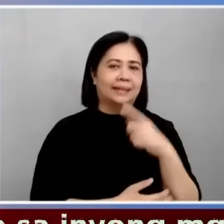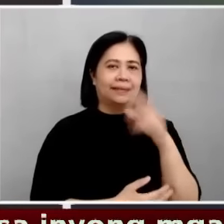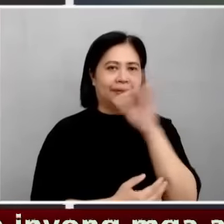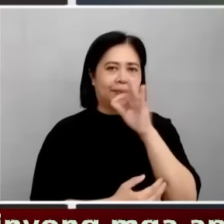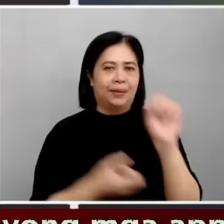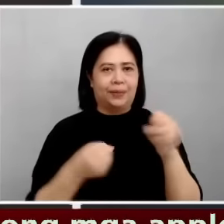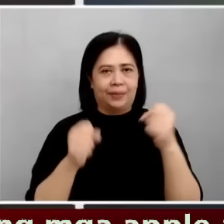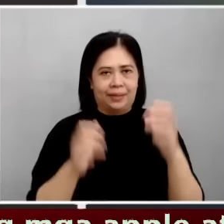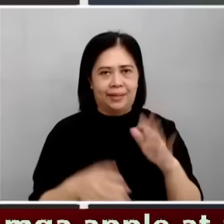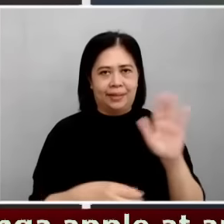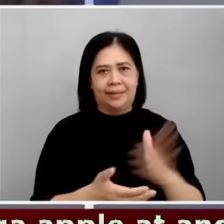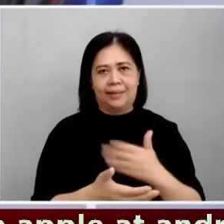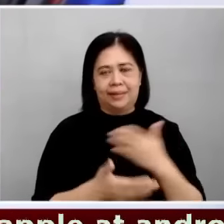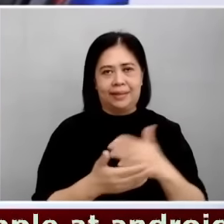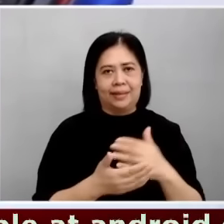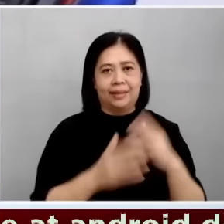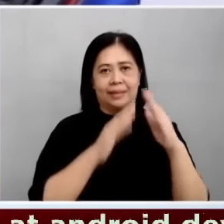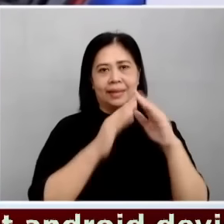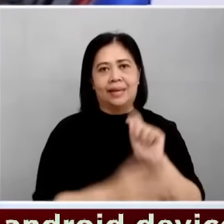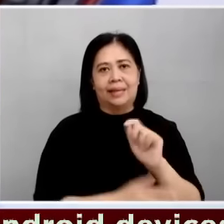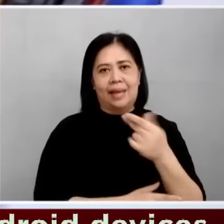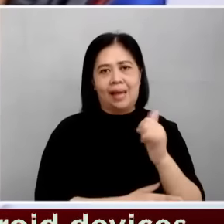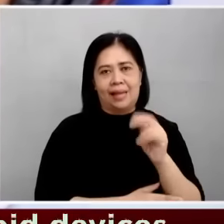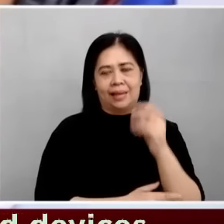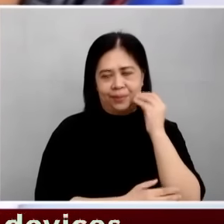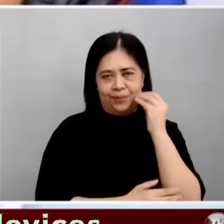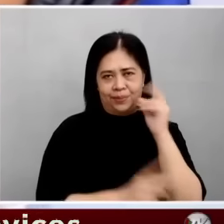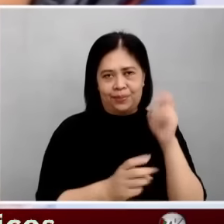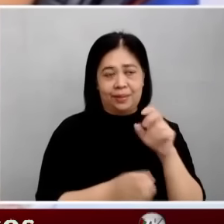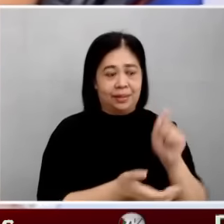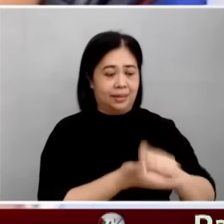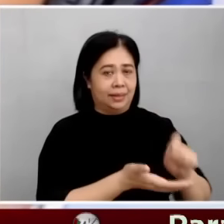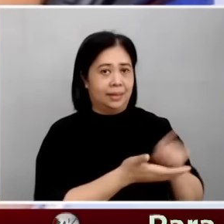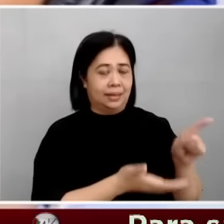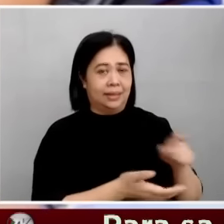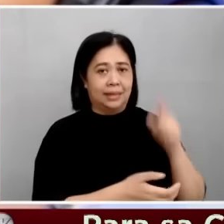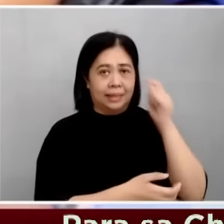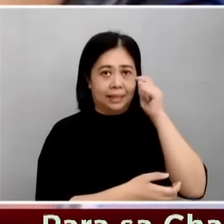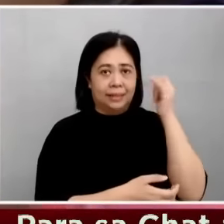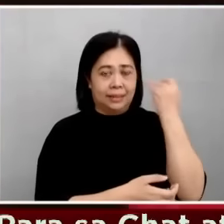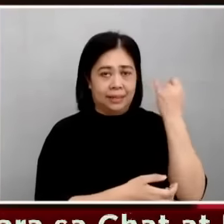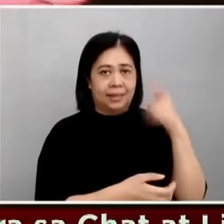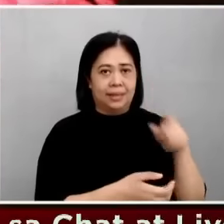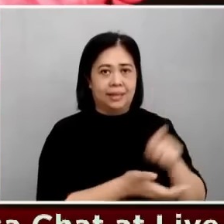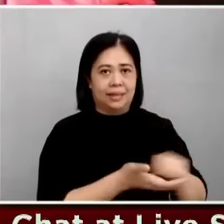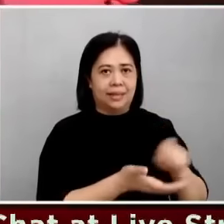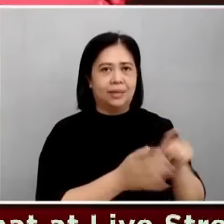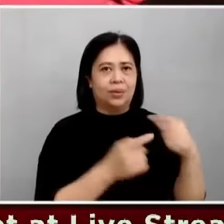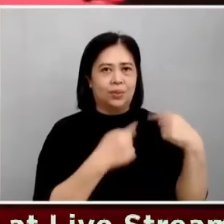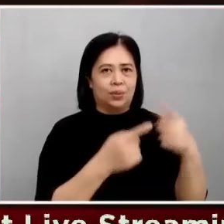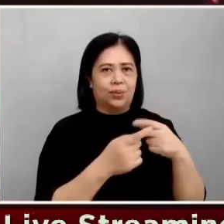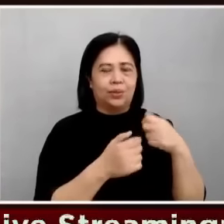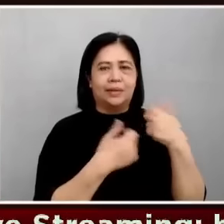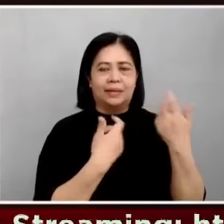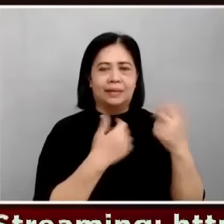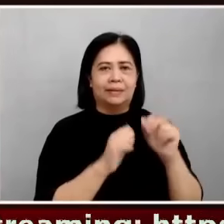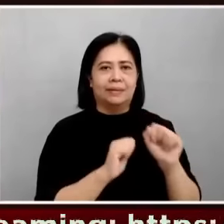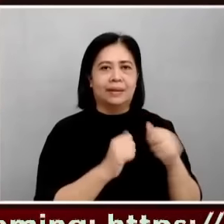athletes ang kantang tahanan. Sinulat ito ng kanyang asawang si TJ Monterde noong lumalaban siya sa China